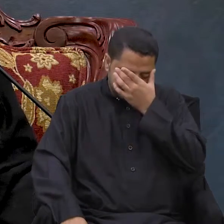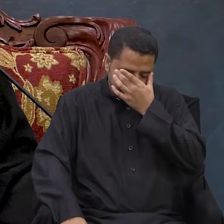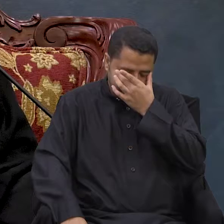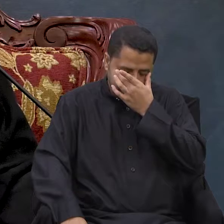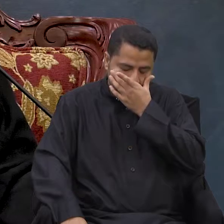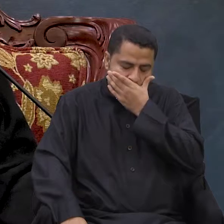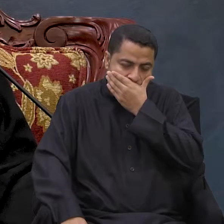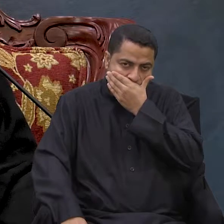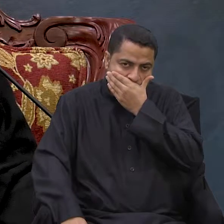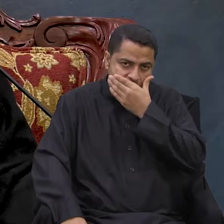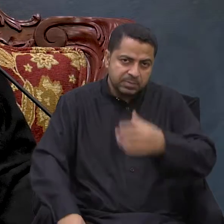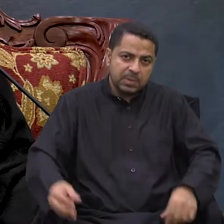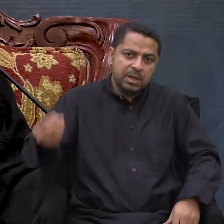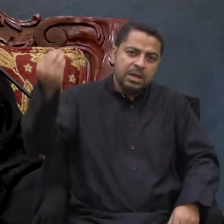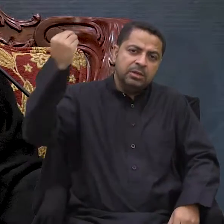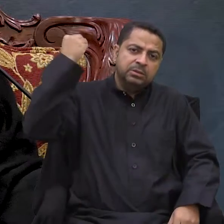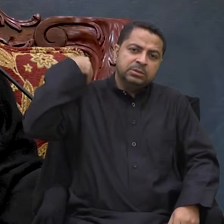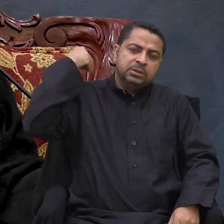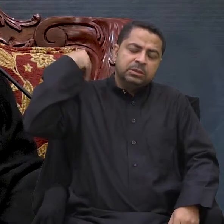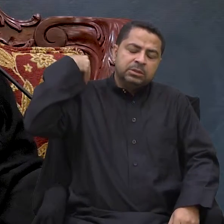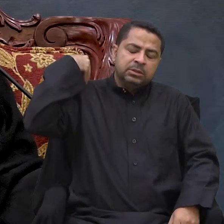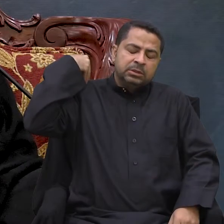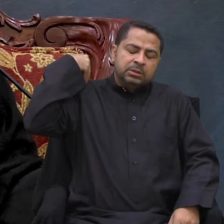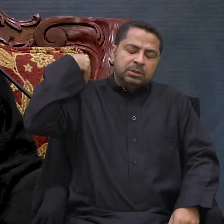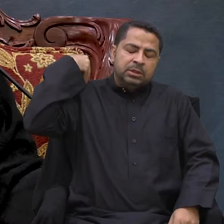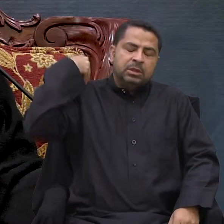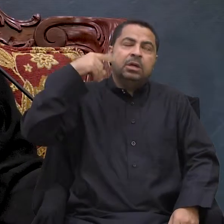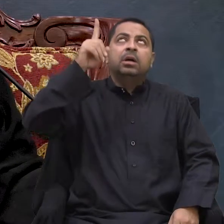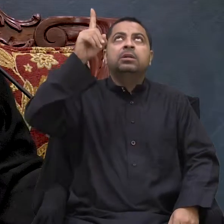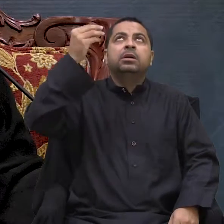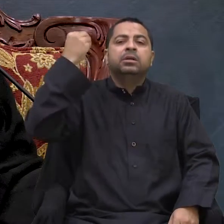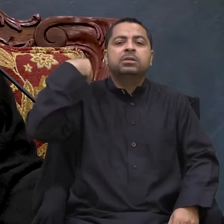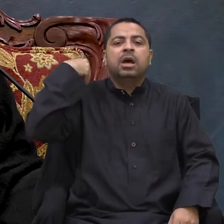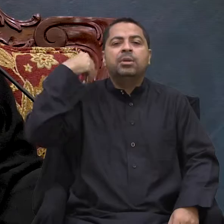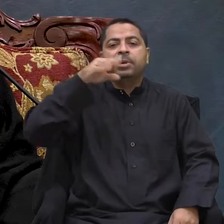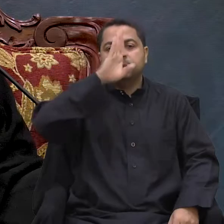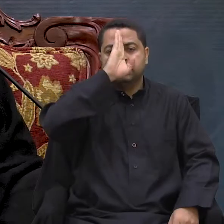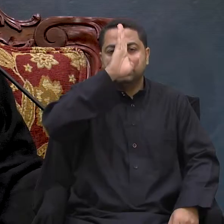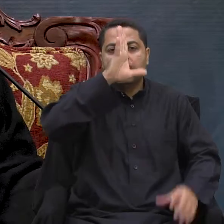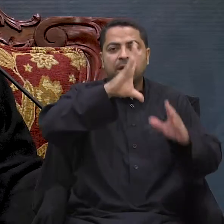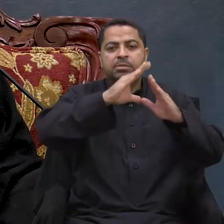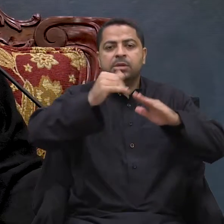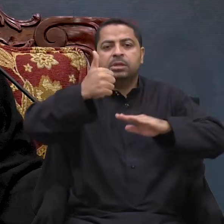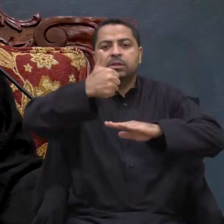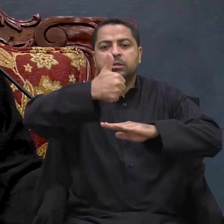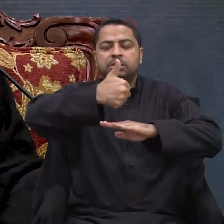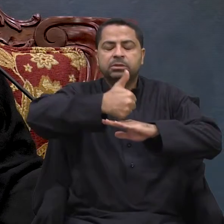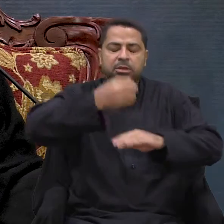عظم الله لك الأجر يا سيدي يا صاحب العصر